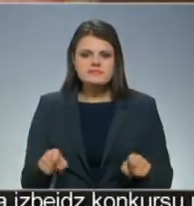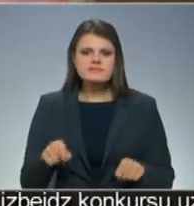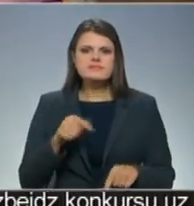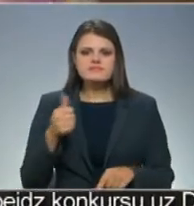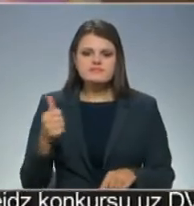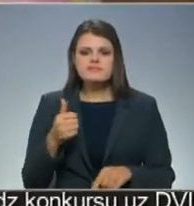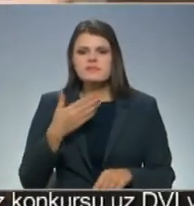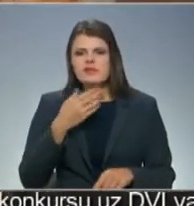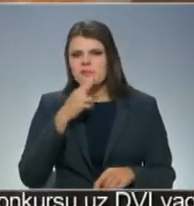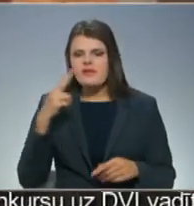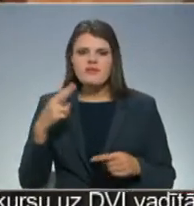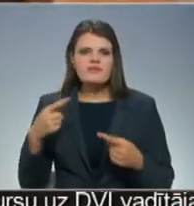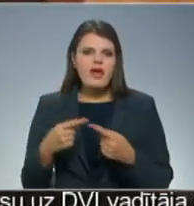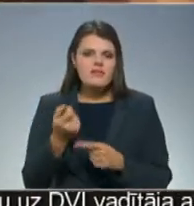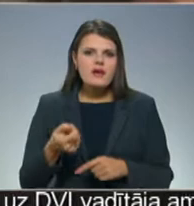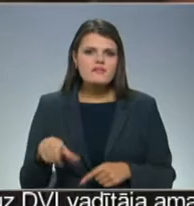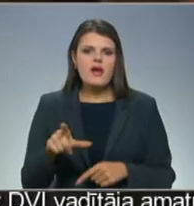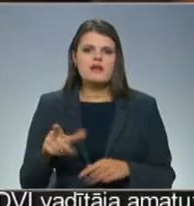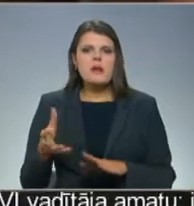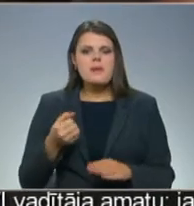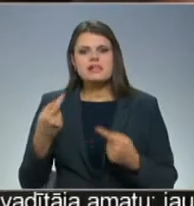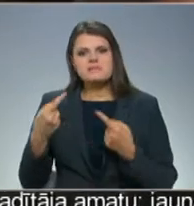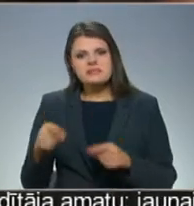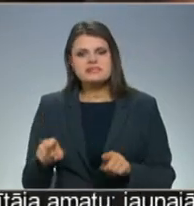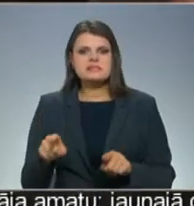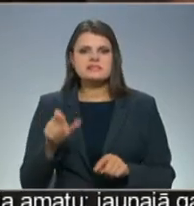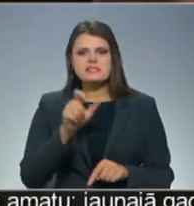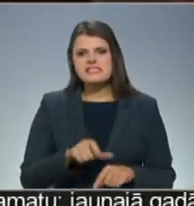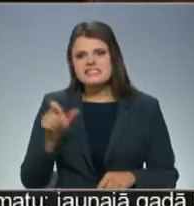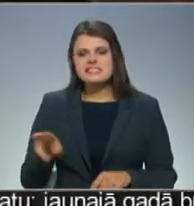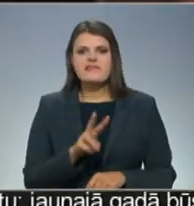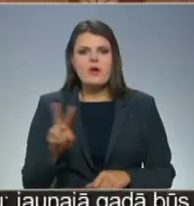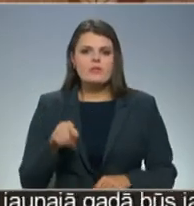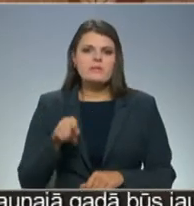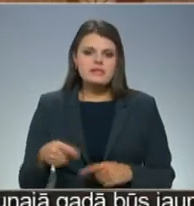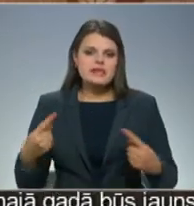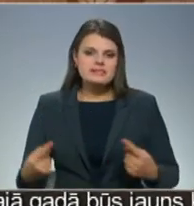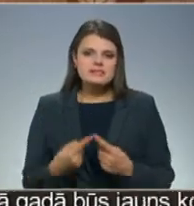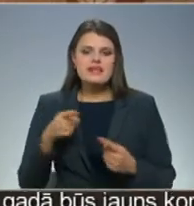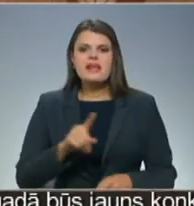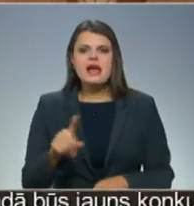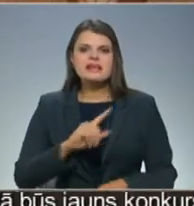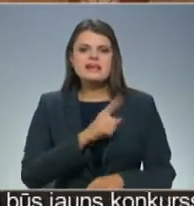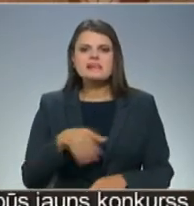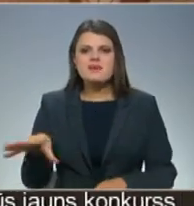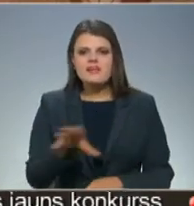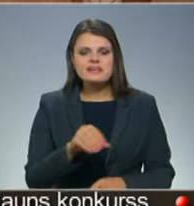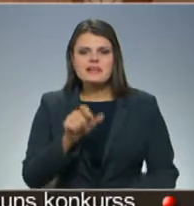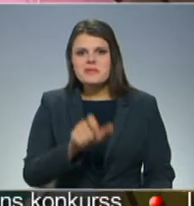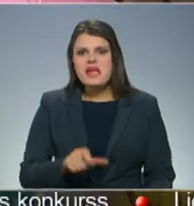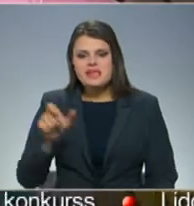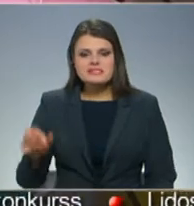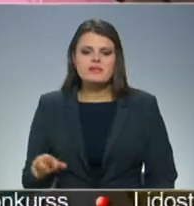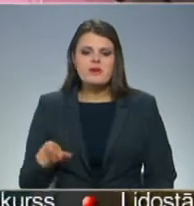viņam to neder un paņem citi cilvēki, kuram to der. Tā ir iespēja visiem